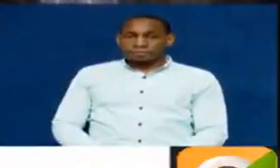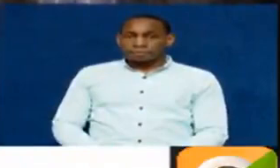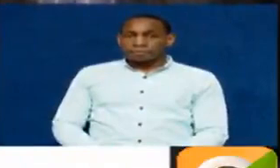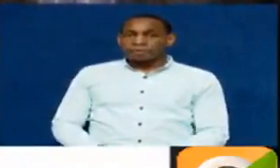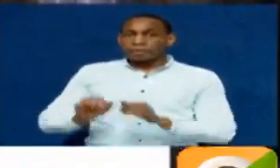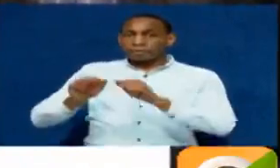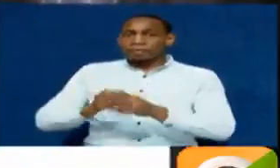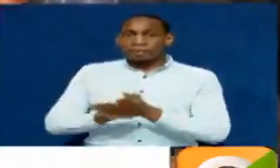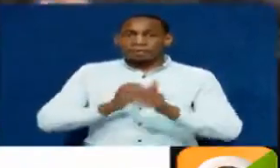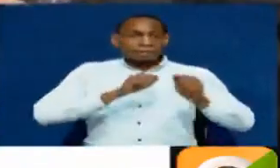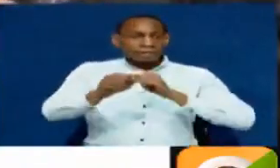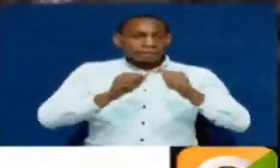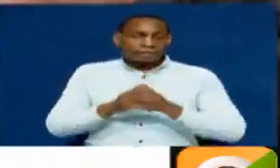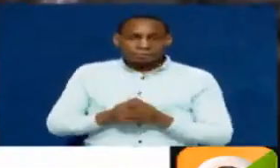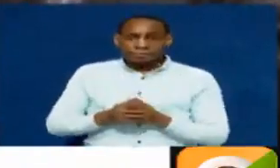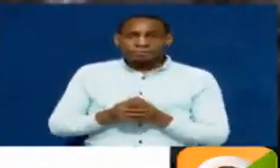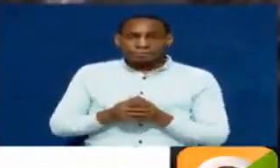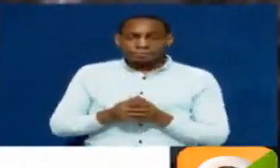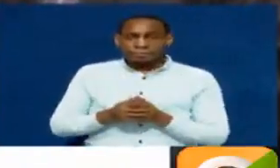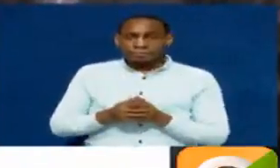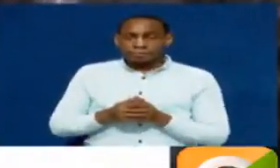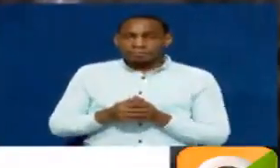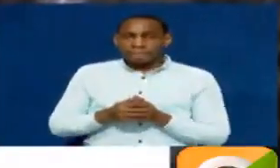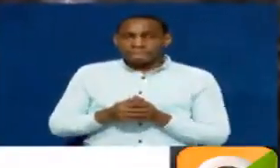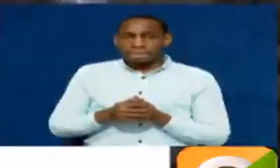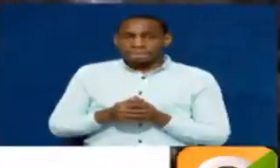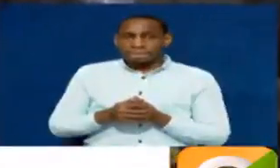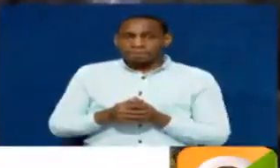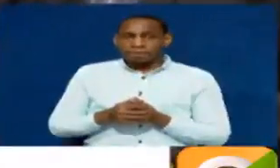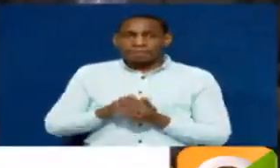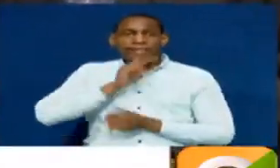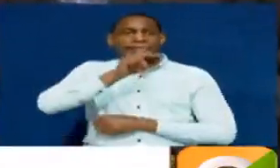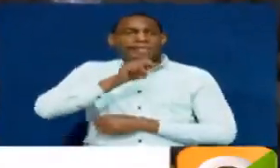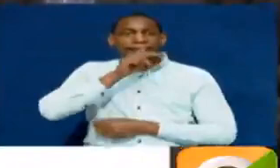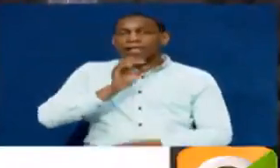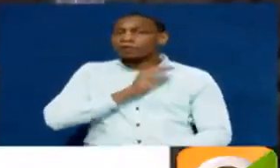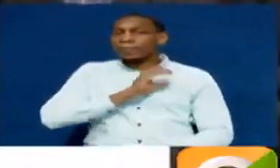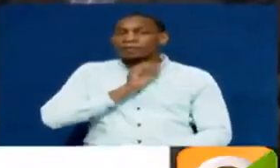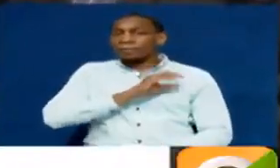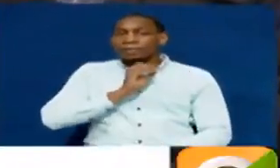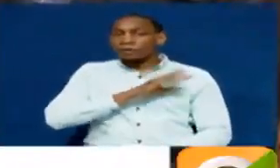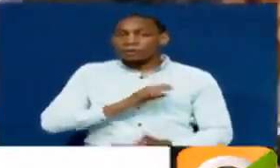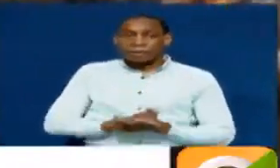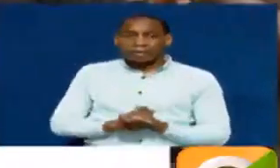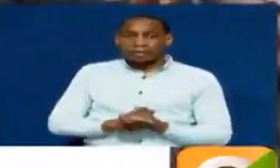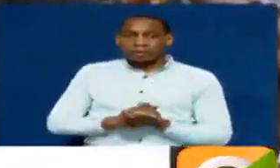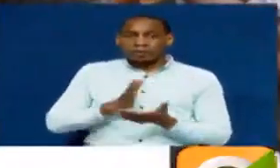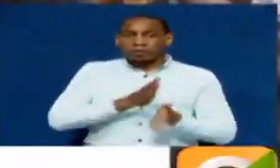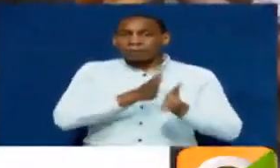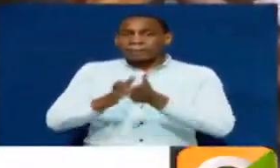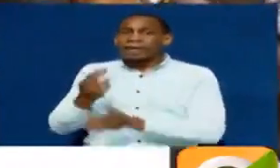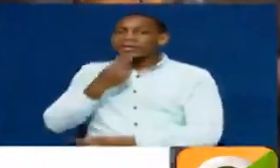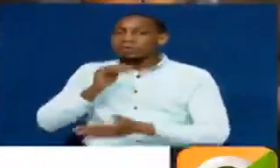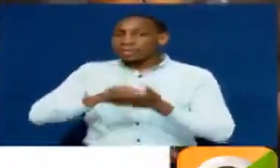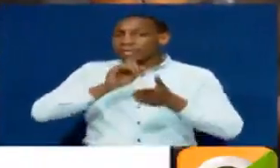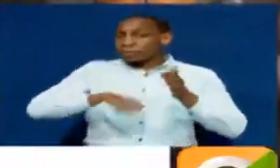Mati. Mimi naweza piga mtu. Mati. Sasa wanaoja. Mati. Hakaya hapo mpaka lini na wangeniambia? Tulipanga tangu chuma nne.